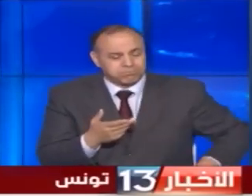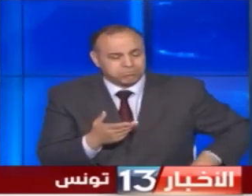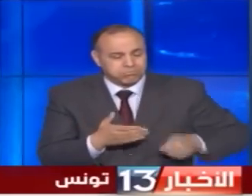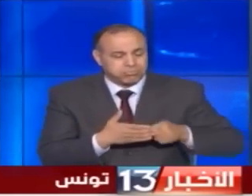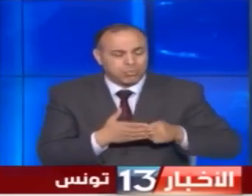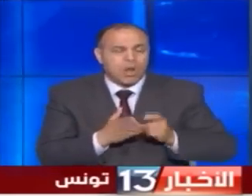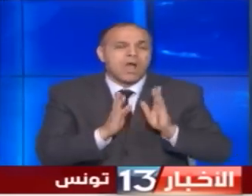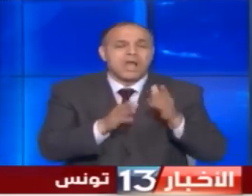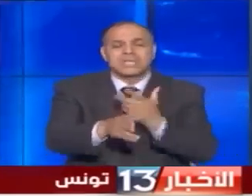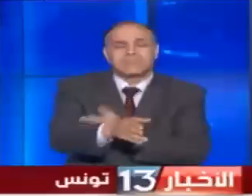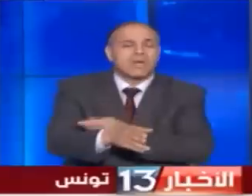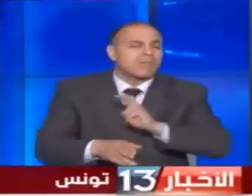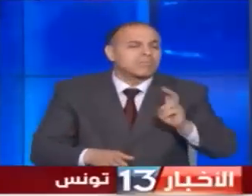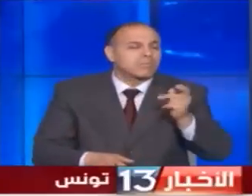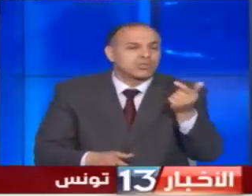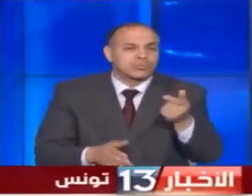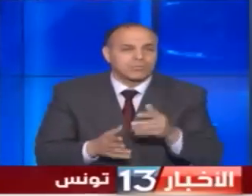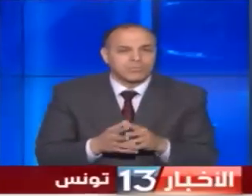الى المستشفيات